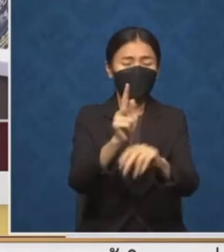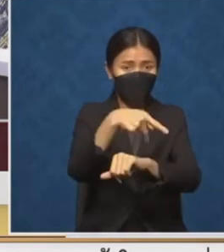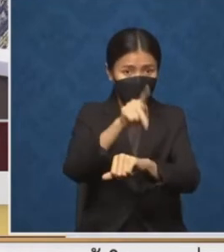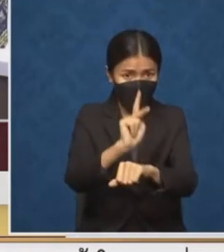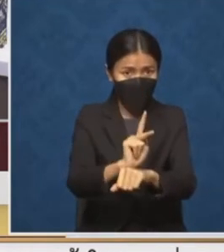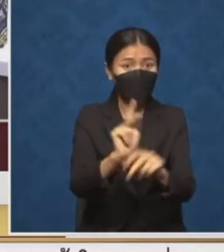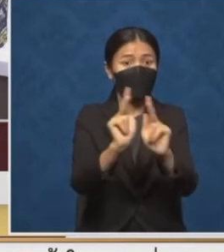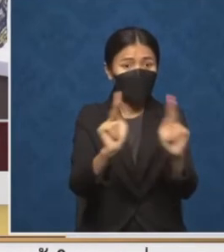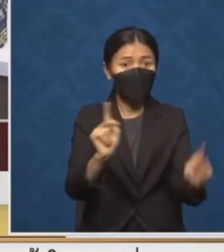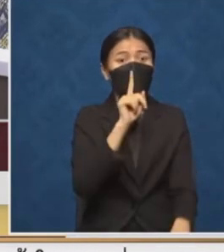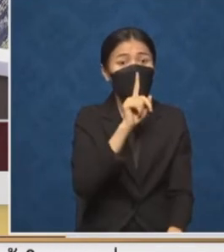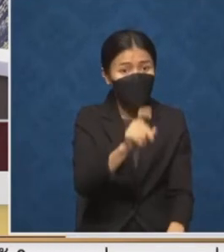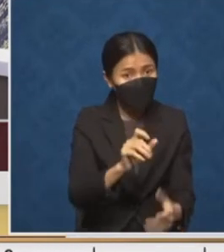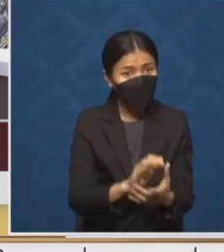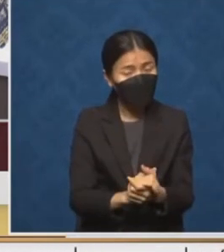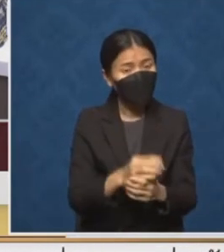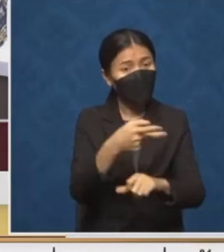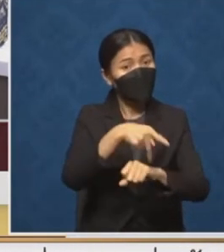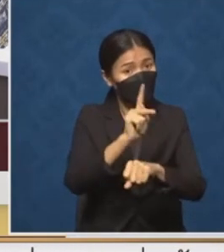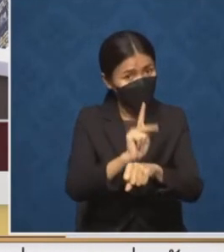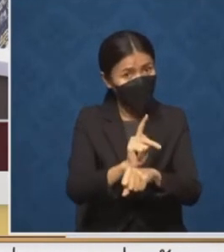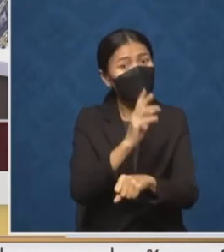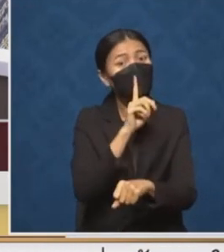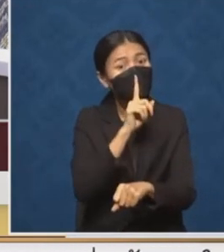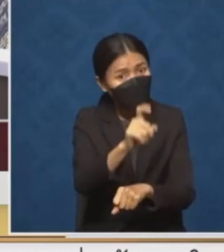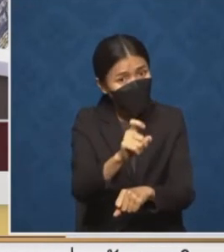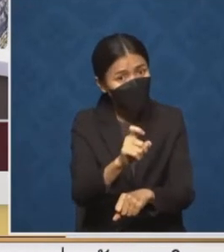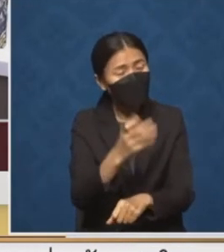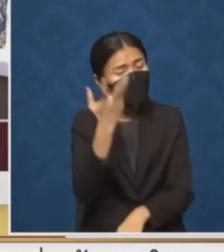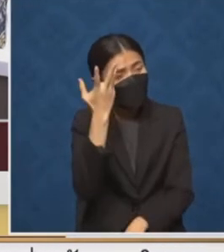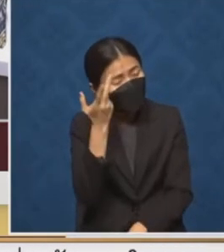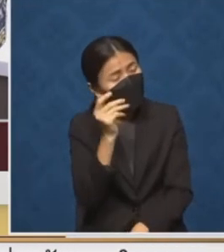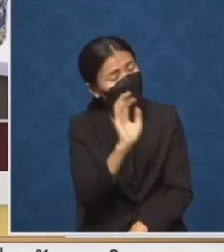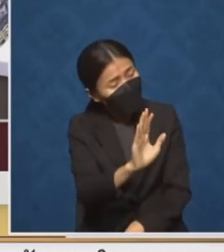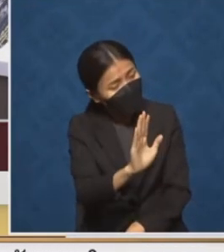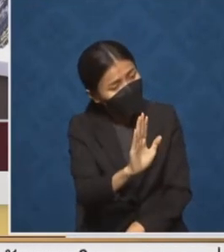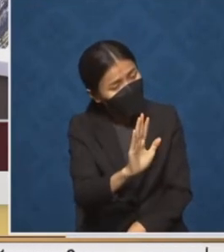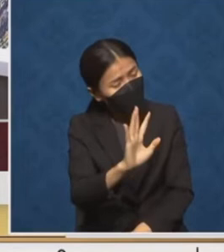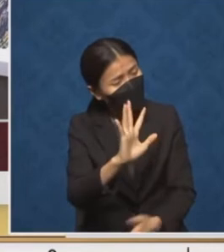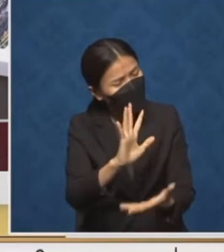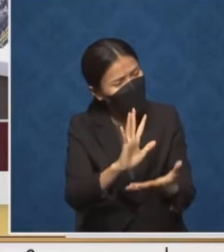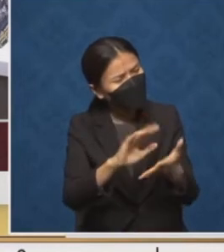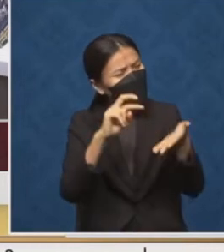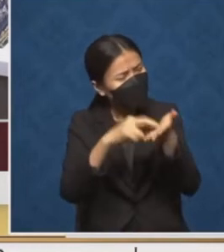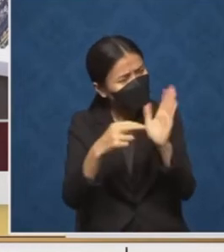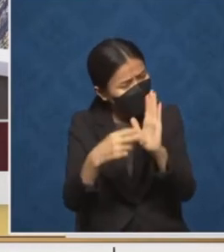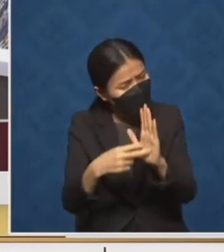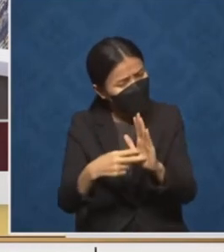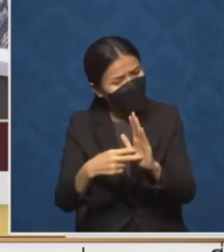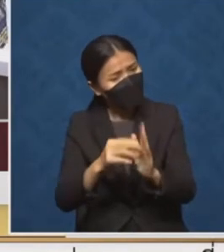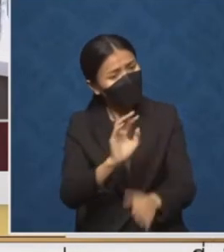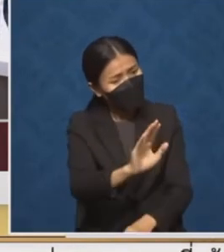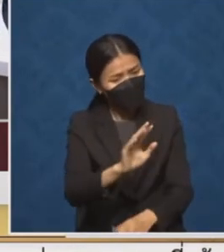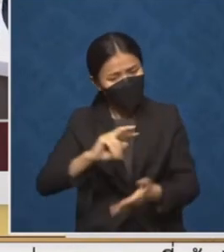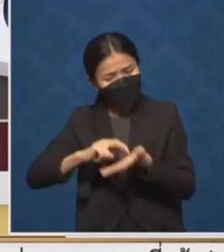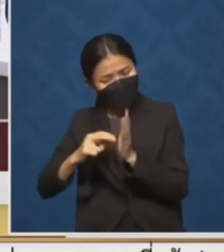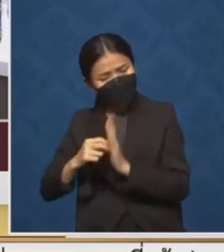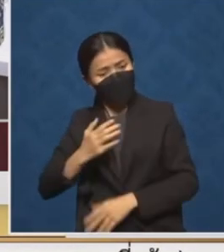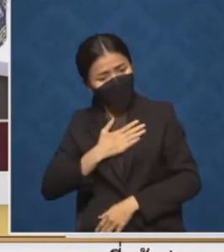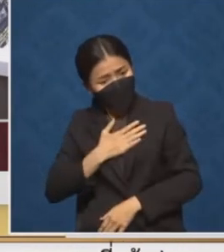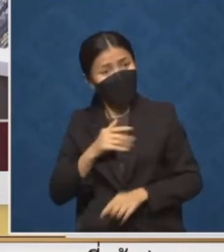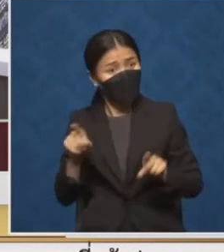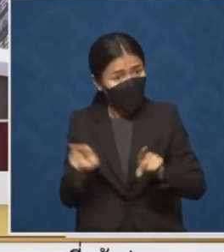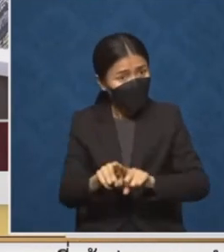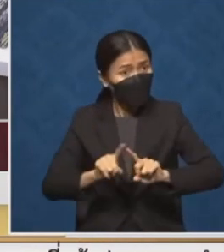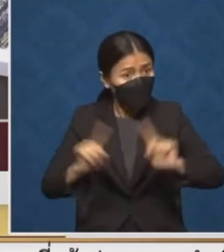ปลกฎหมายนี่เหมือนผมแปลไหมตอบก่อนแปลภาษาไทยเหมือนผมแปลไหมหรือว่